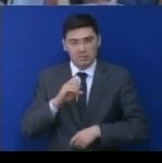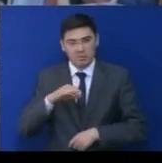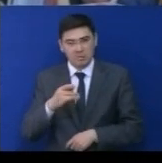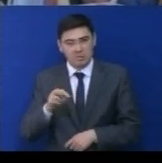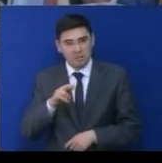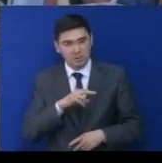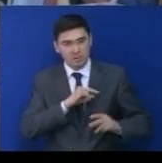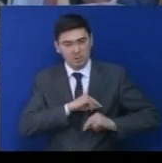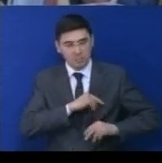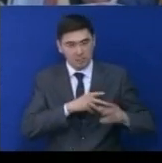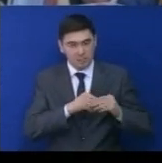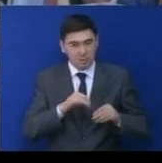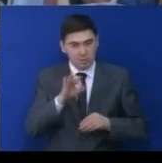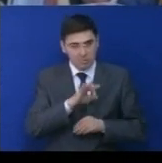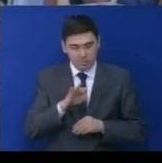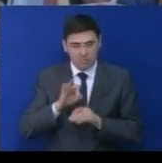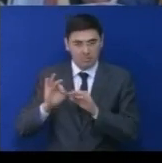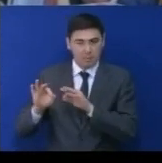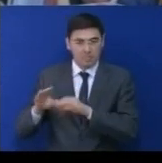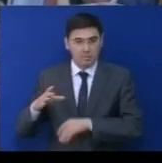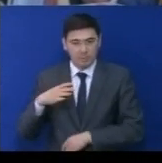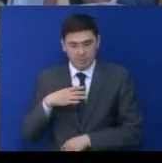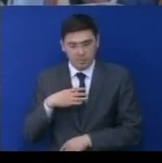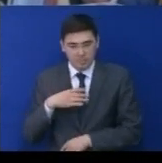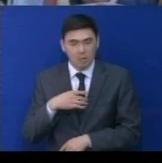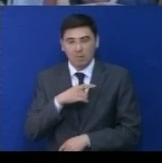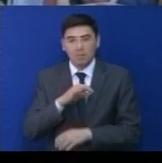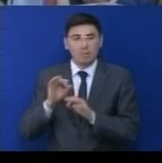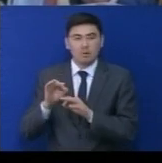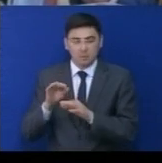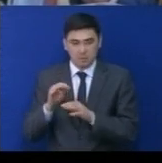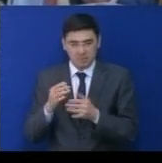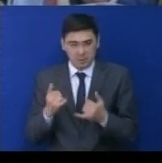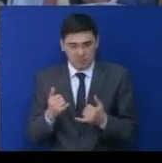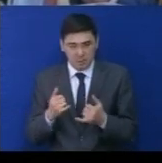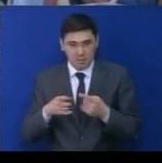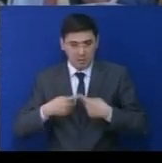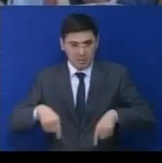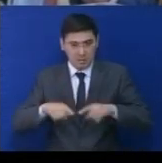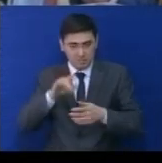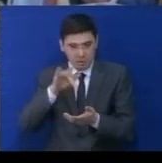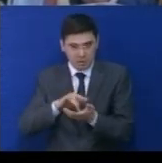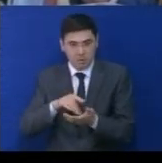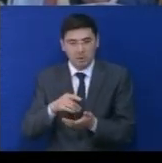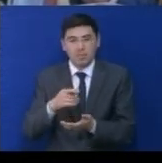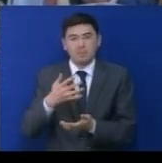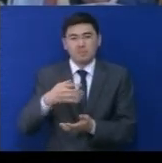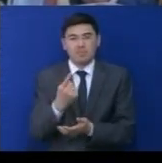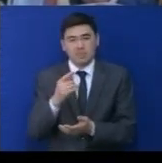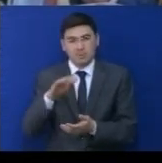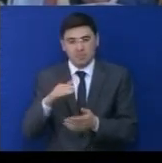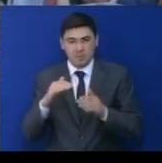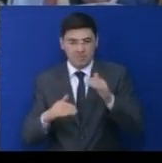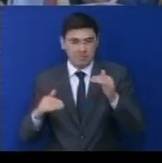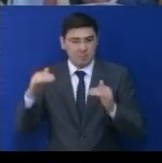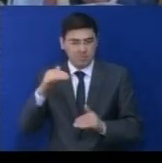сотрудничества. Кайрат Келимбетов отметил, что сейчас финансовый центр Казахстана поднялся на 51 место из более чем 100 организаций в